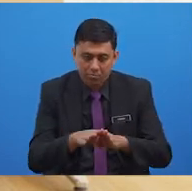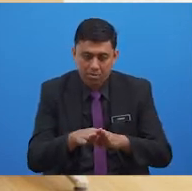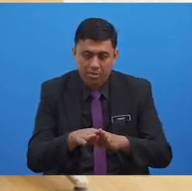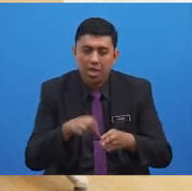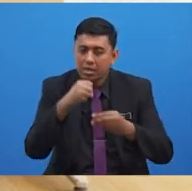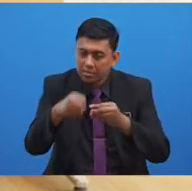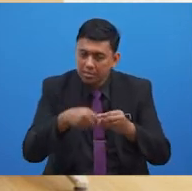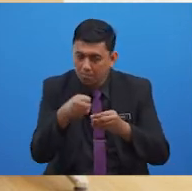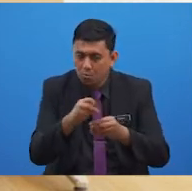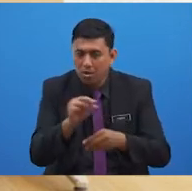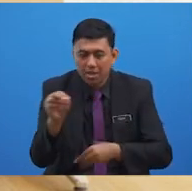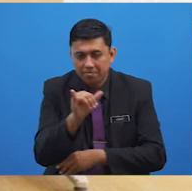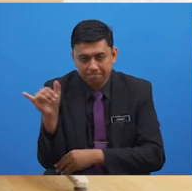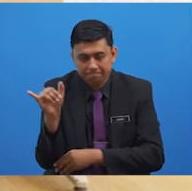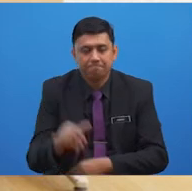Sebagai kesimpulannya,